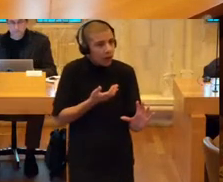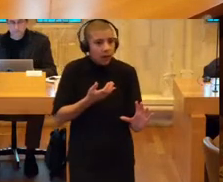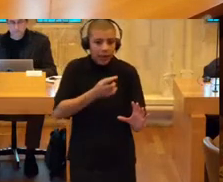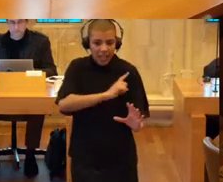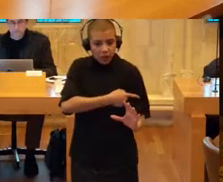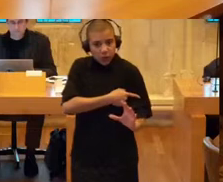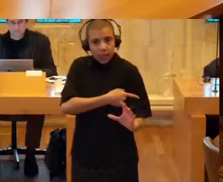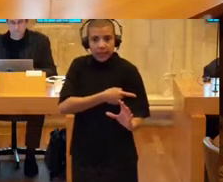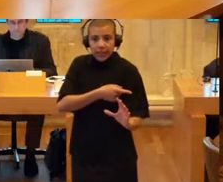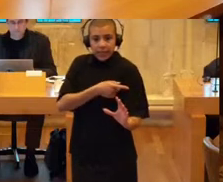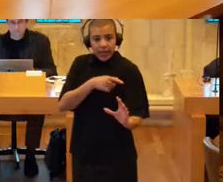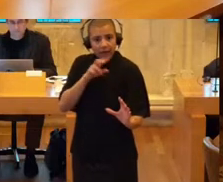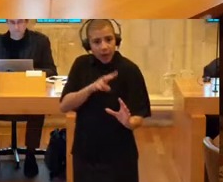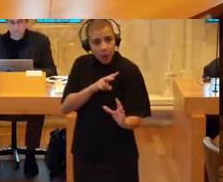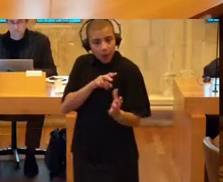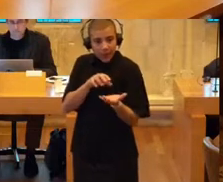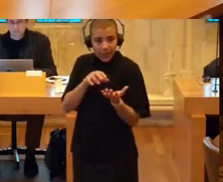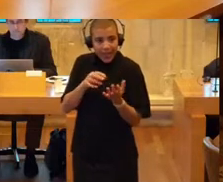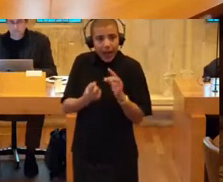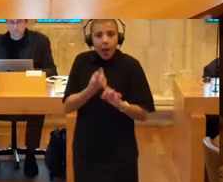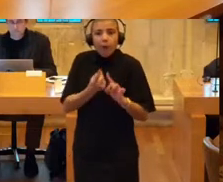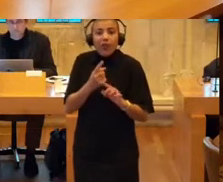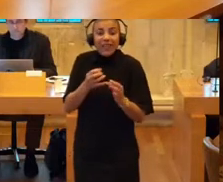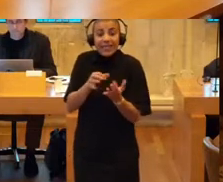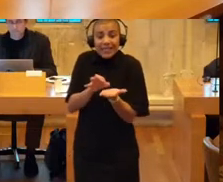stratégique, à la fois en termes d'indépendance nationale.